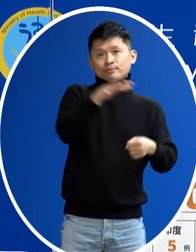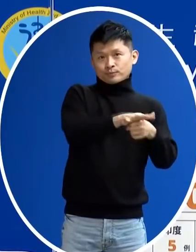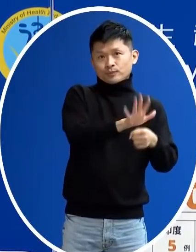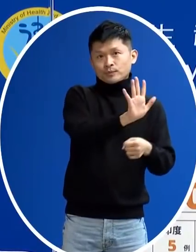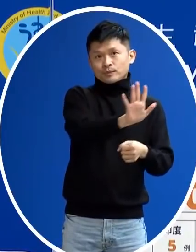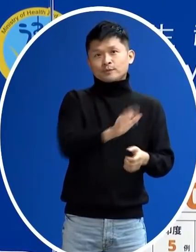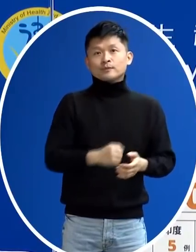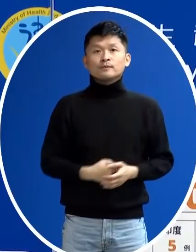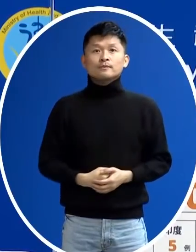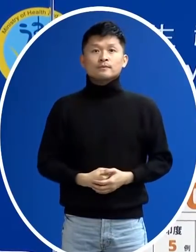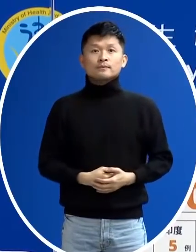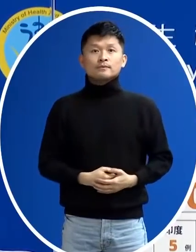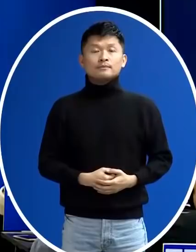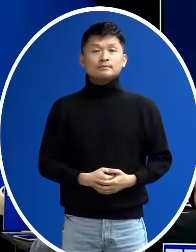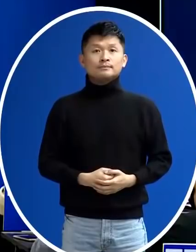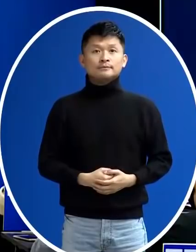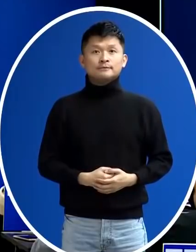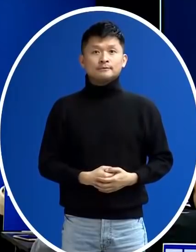助。